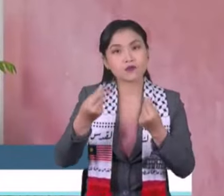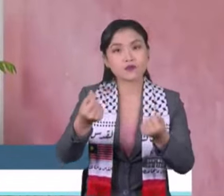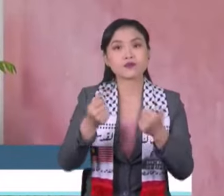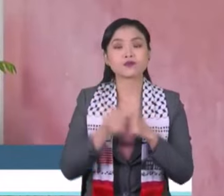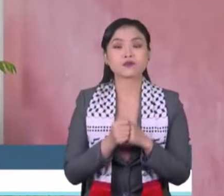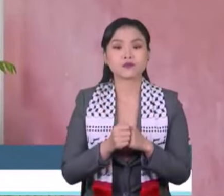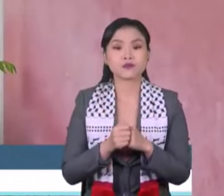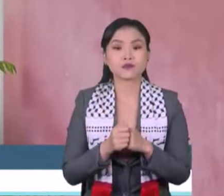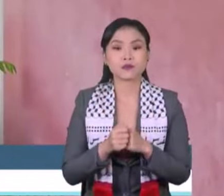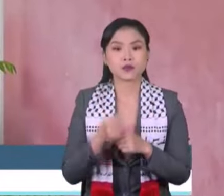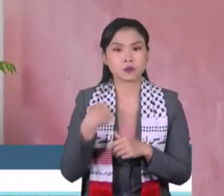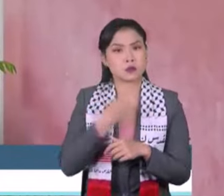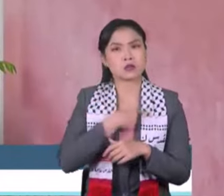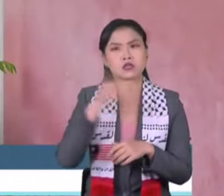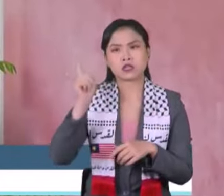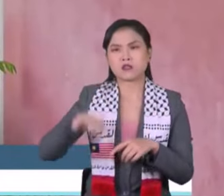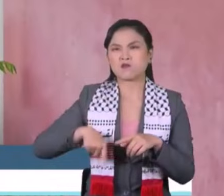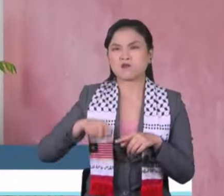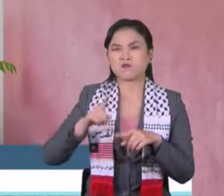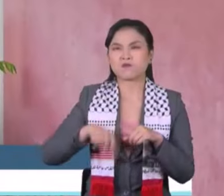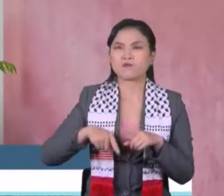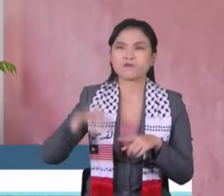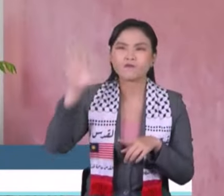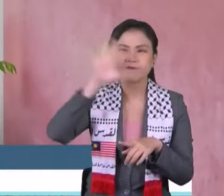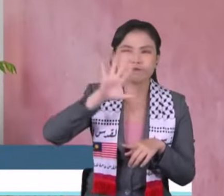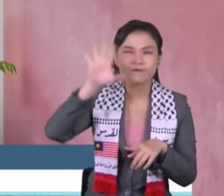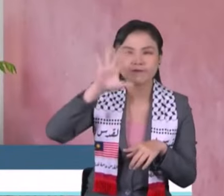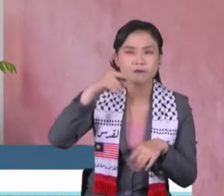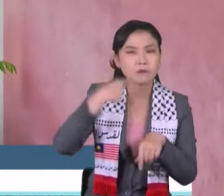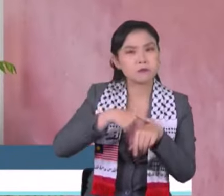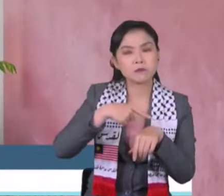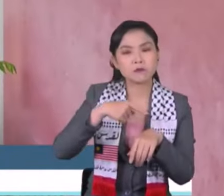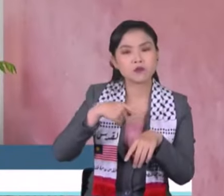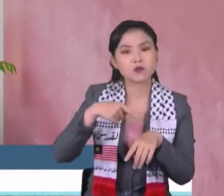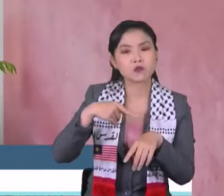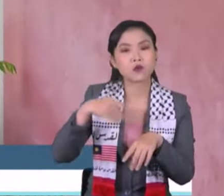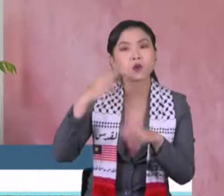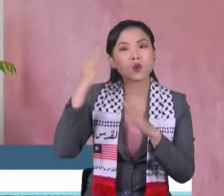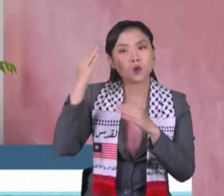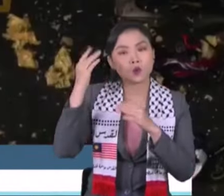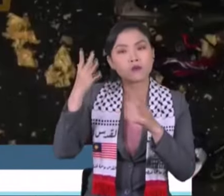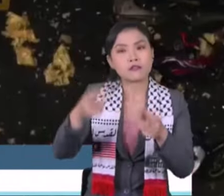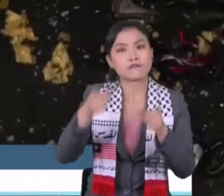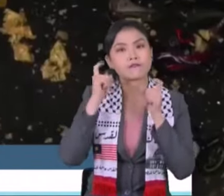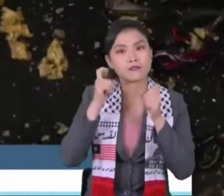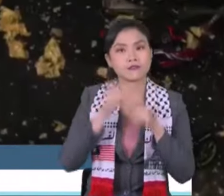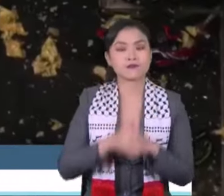secepat mungkin. So, kami tak boleh nak anggaran masa juga, tapi secepat mungkin, kami janjikan secepat mungkin.